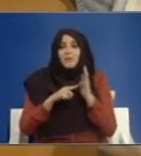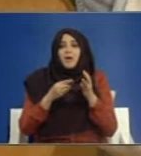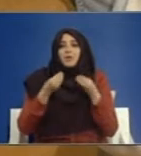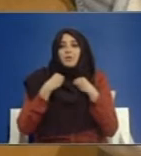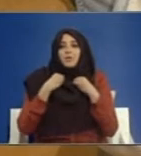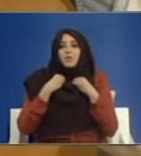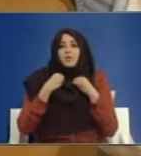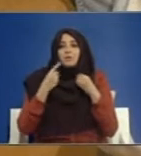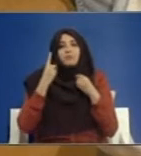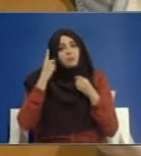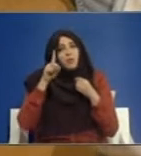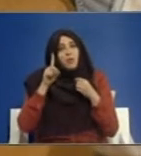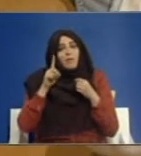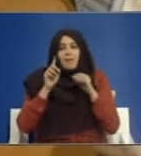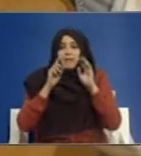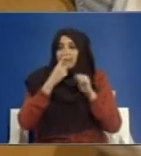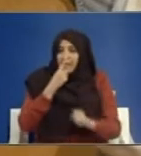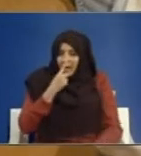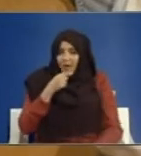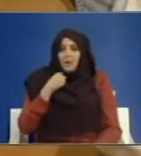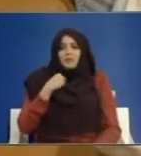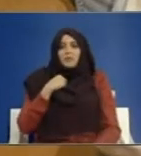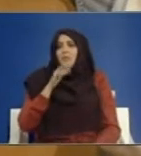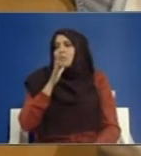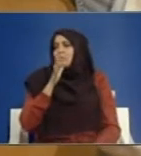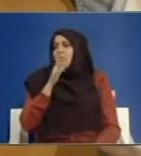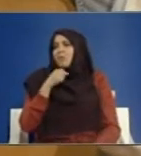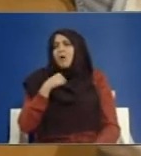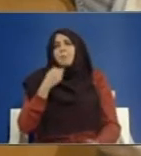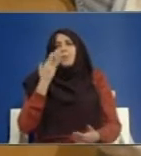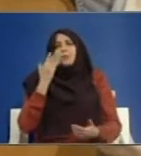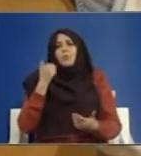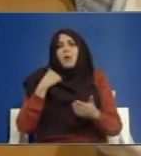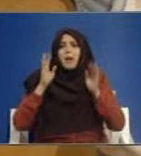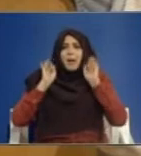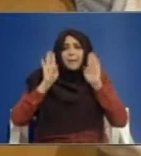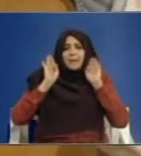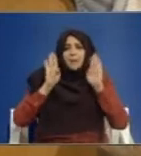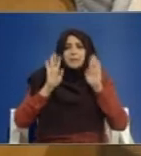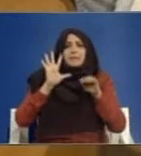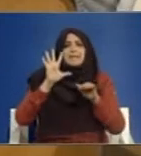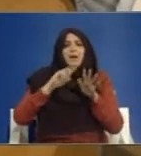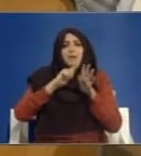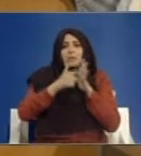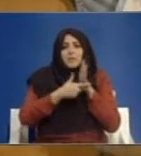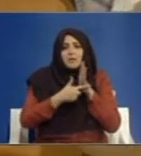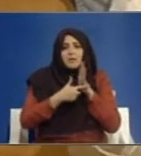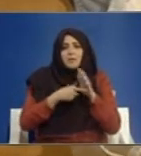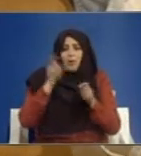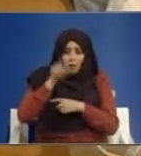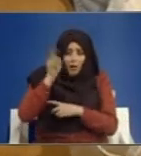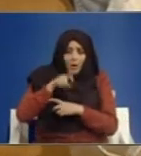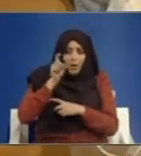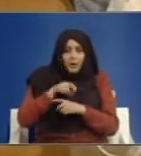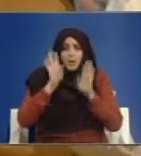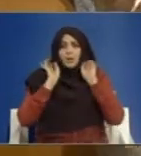بالطاعة. الإنسان مثلا يقول لك أنا ما نخشعش في الصلاة، إذا كنت تصلي الإنسان يصلي خمس صلوات ينقرها نقرا، منين راح